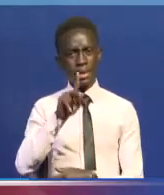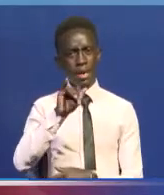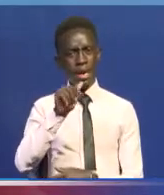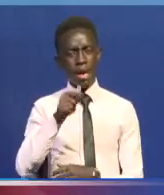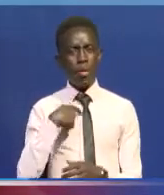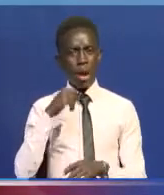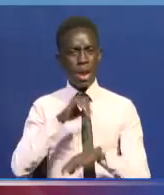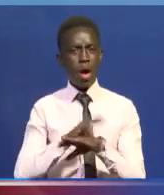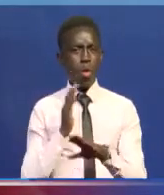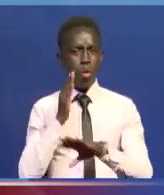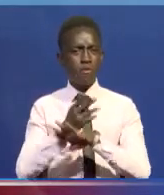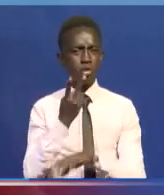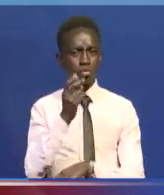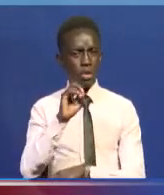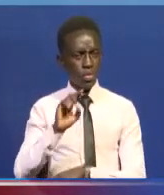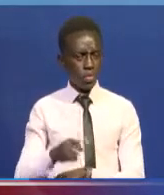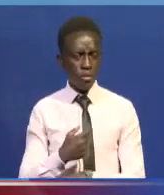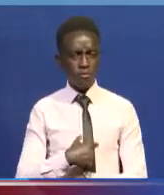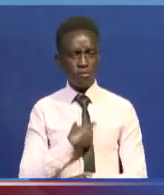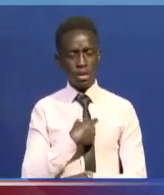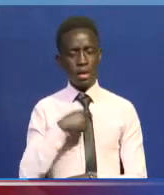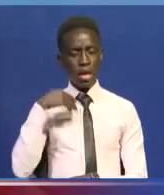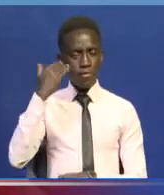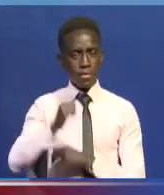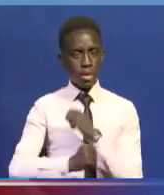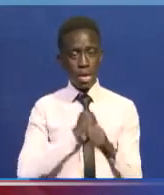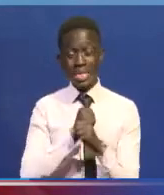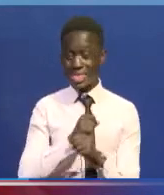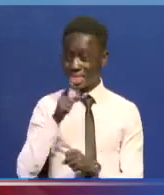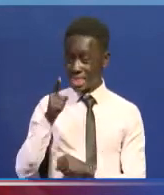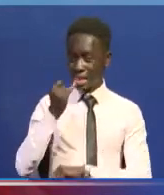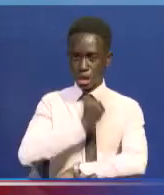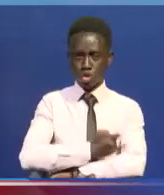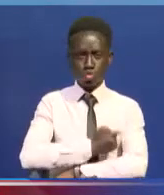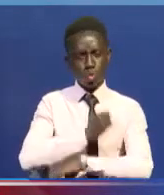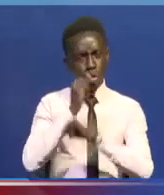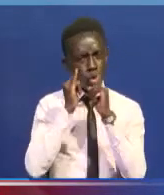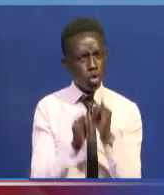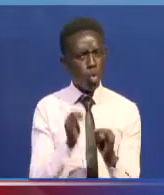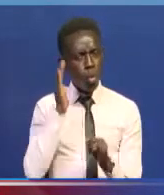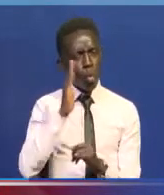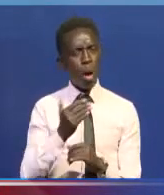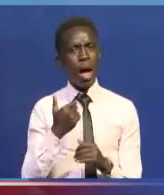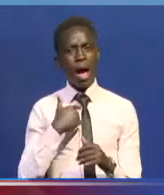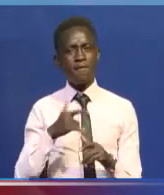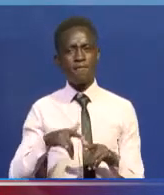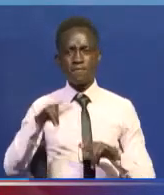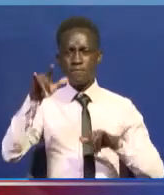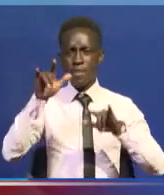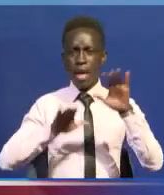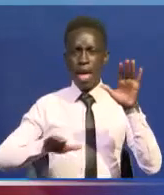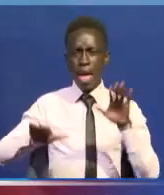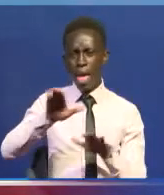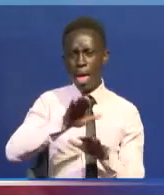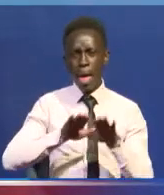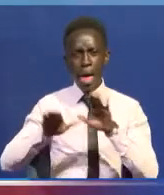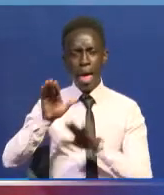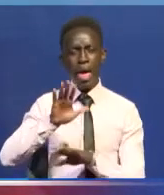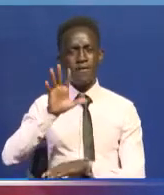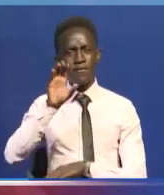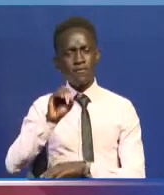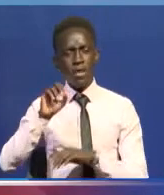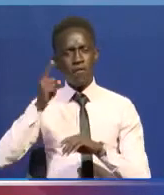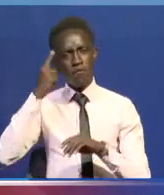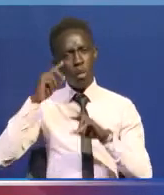wasafiri milioni 20 kila mwaka. Kituo hicho kipya kitakuwa na angatua, vitengo 50 vya ukaguzi,